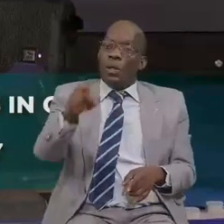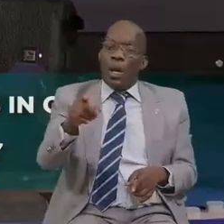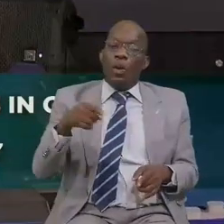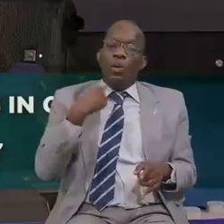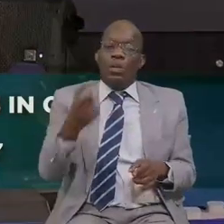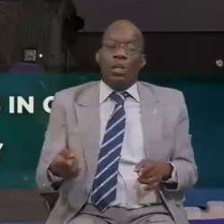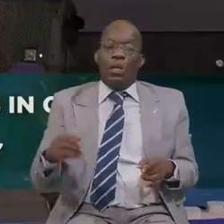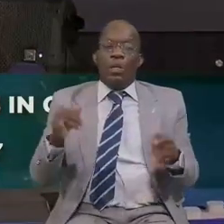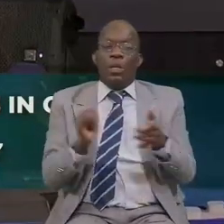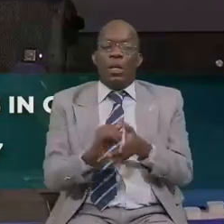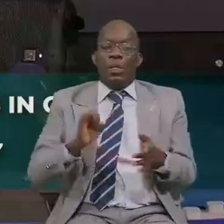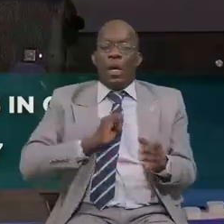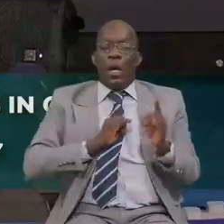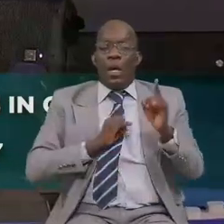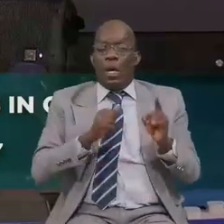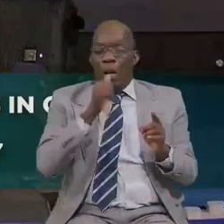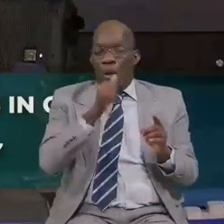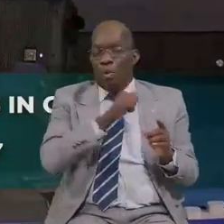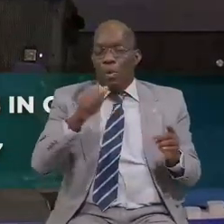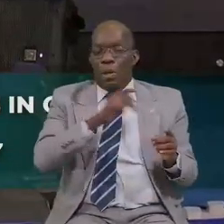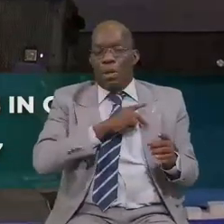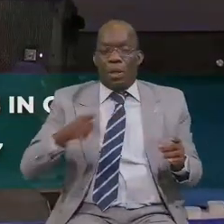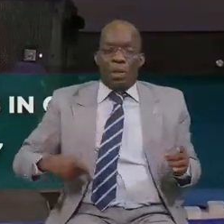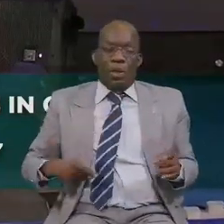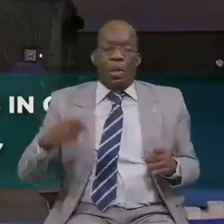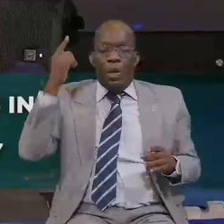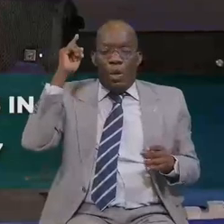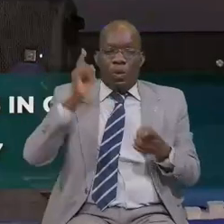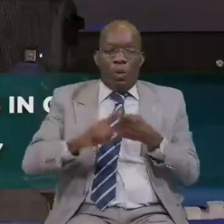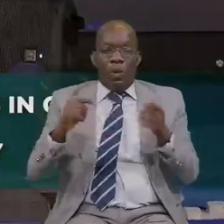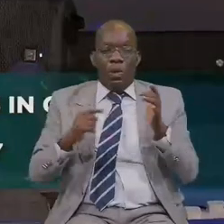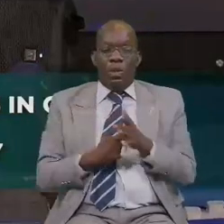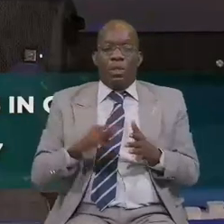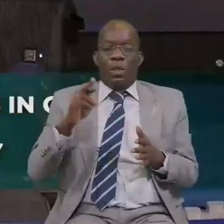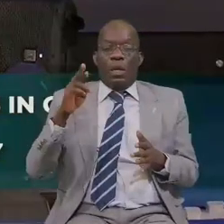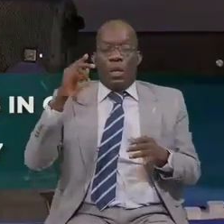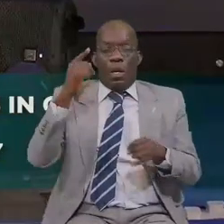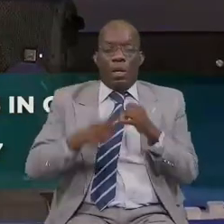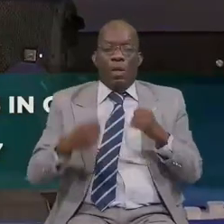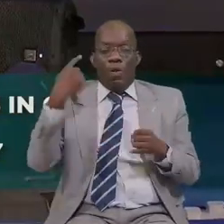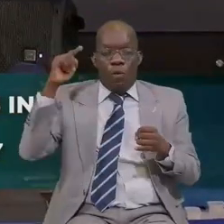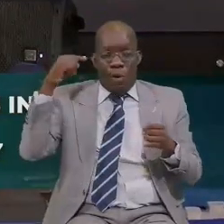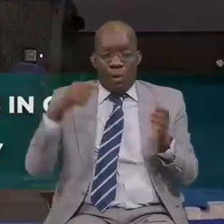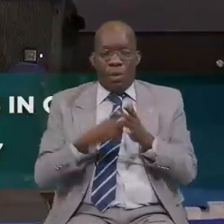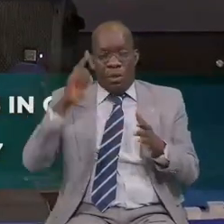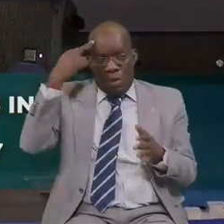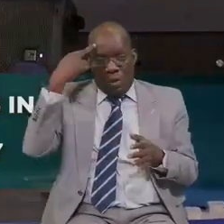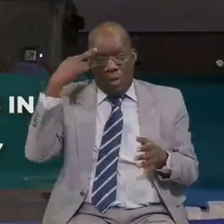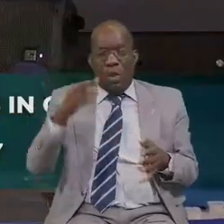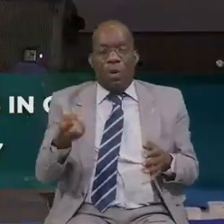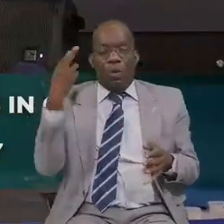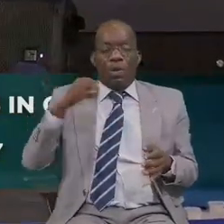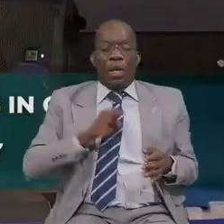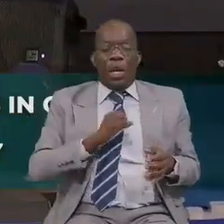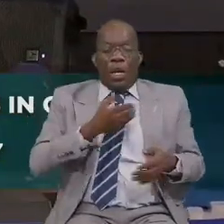C'est pour cette raison, c'est pour ce but, c'est dans ce but-là que je suis né.